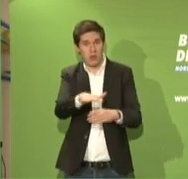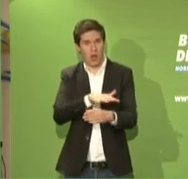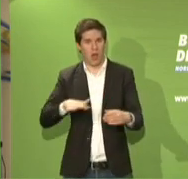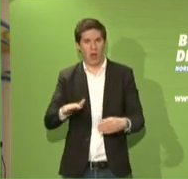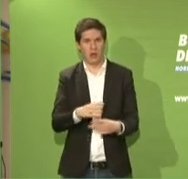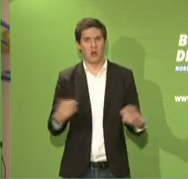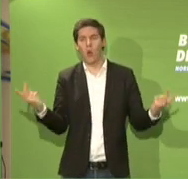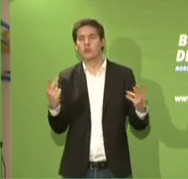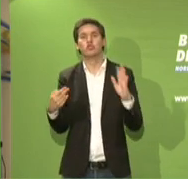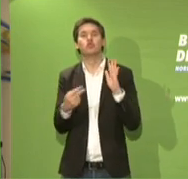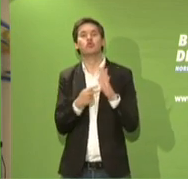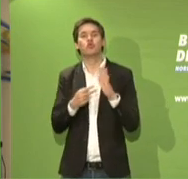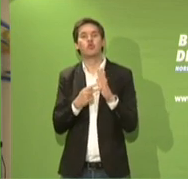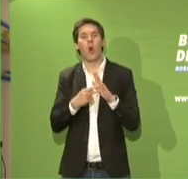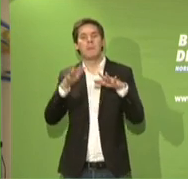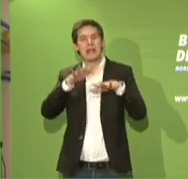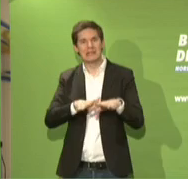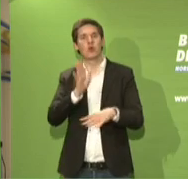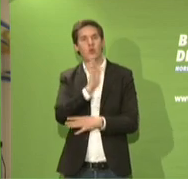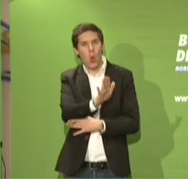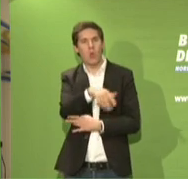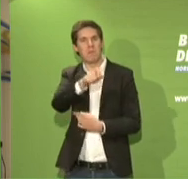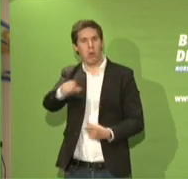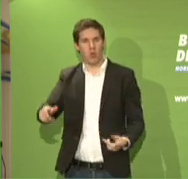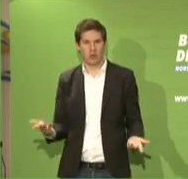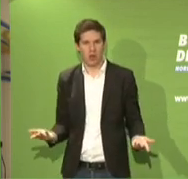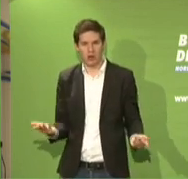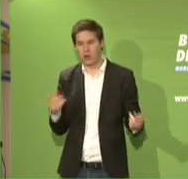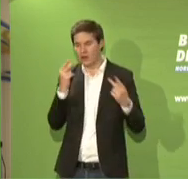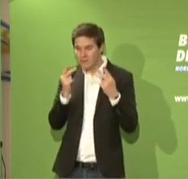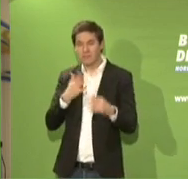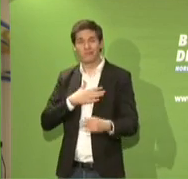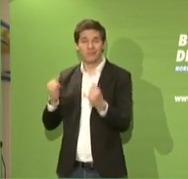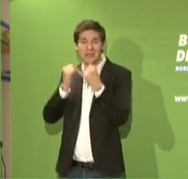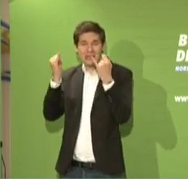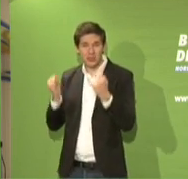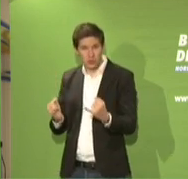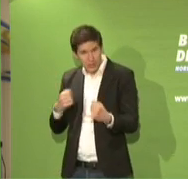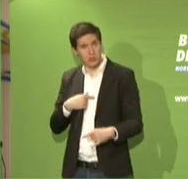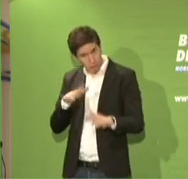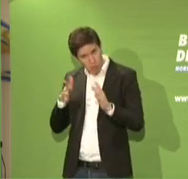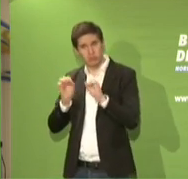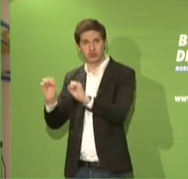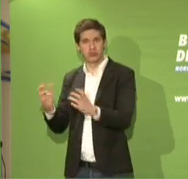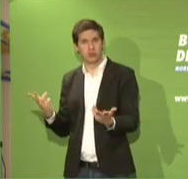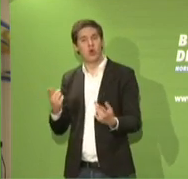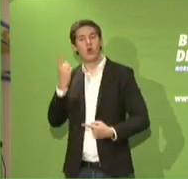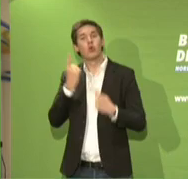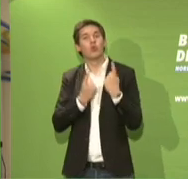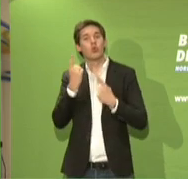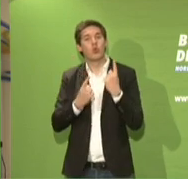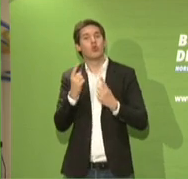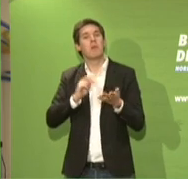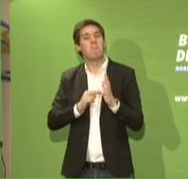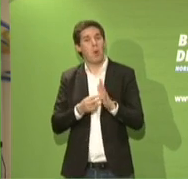der Bürgerinnen und Bürger. Aber wir denken natürlich auch an unsere Industrie in NRW und wir sagen natürlich, grüne Politik macht die Industrie